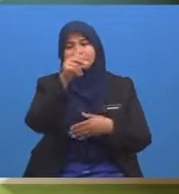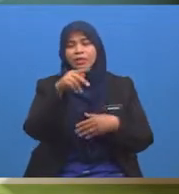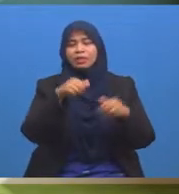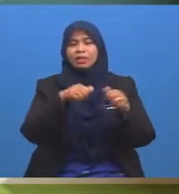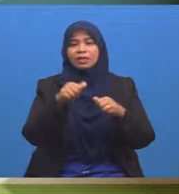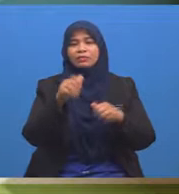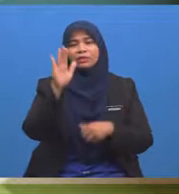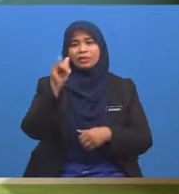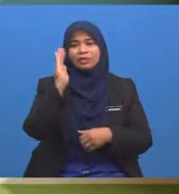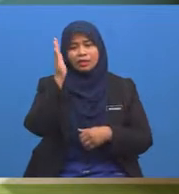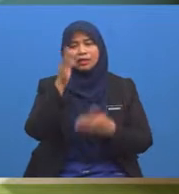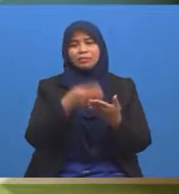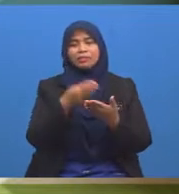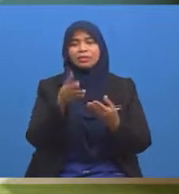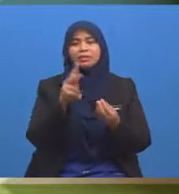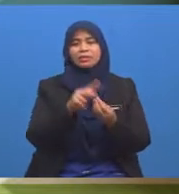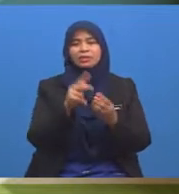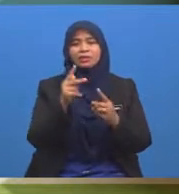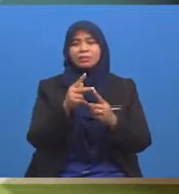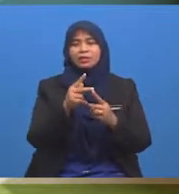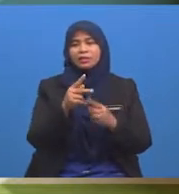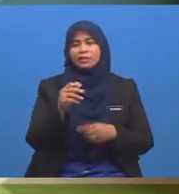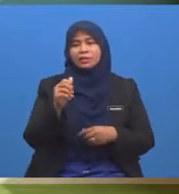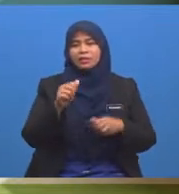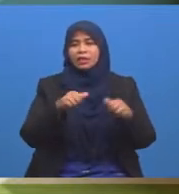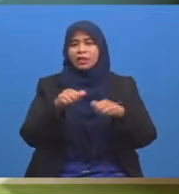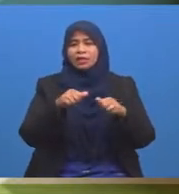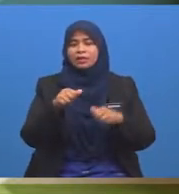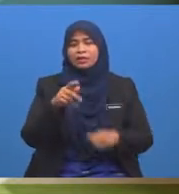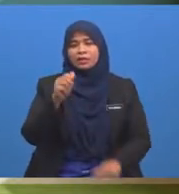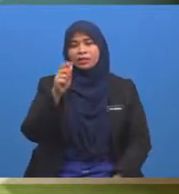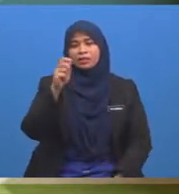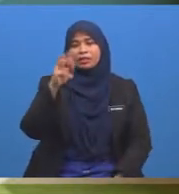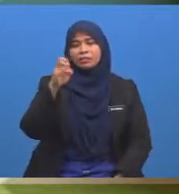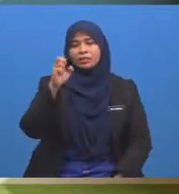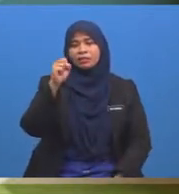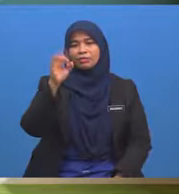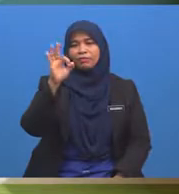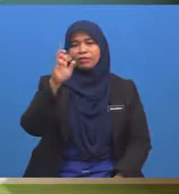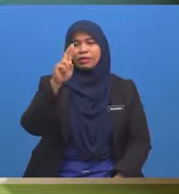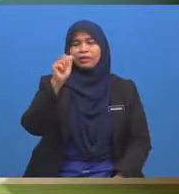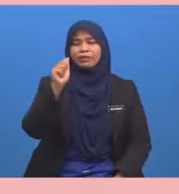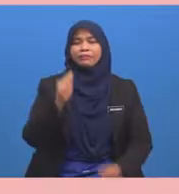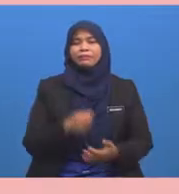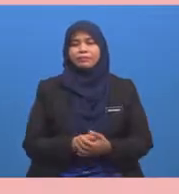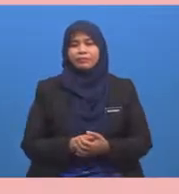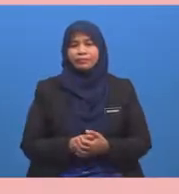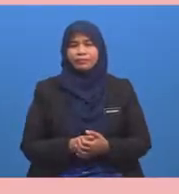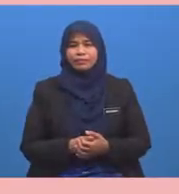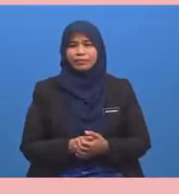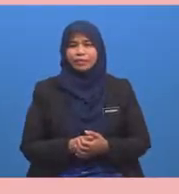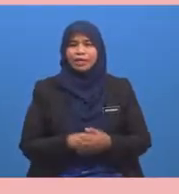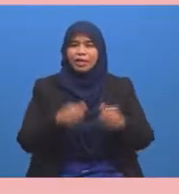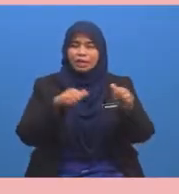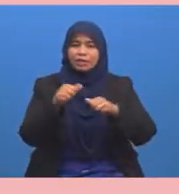kepada atmosfera, bukan? Ya, pelajar. Betul. Antara aktivitinya ialah